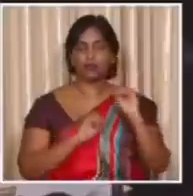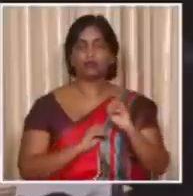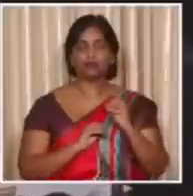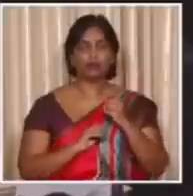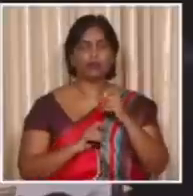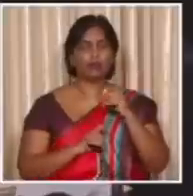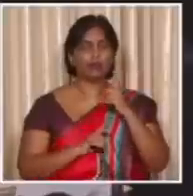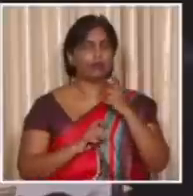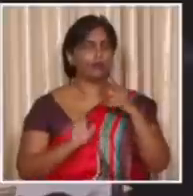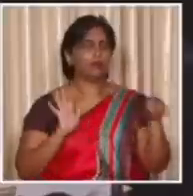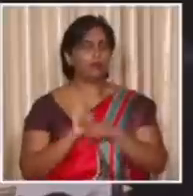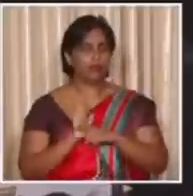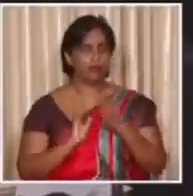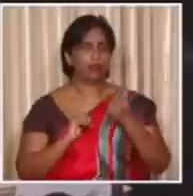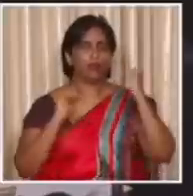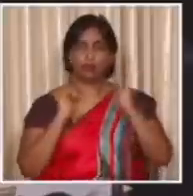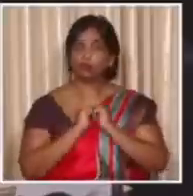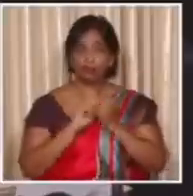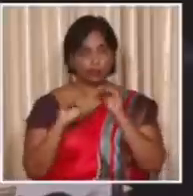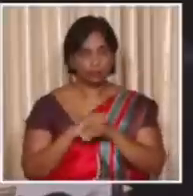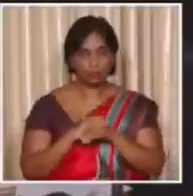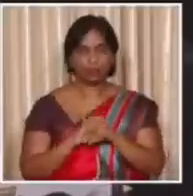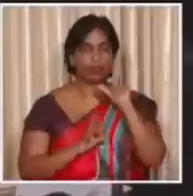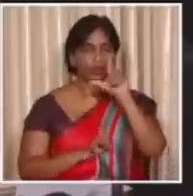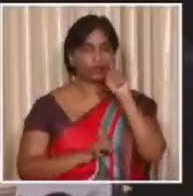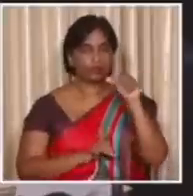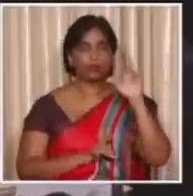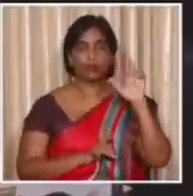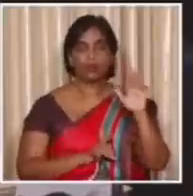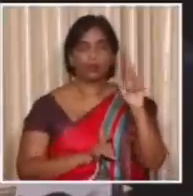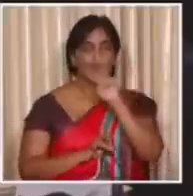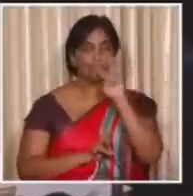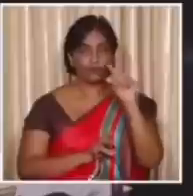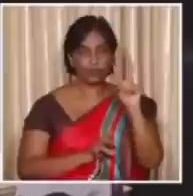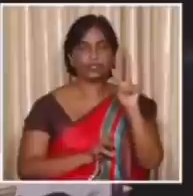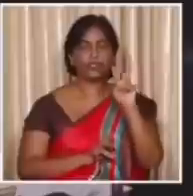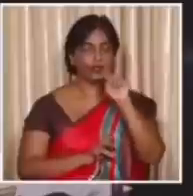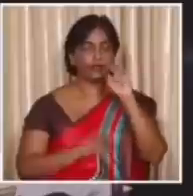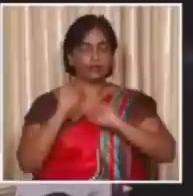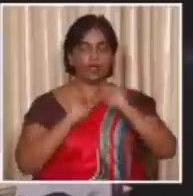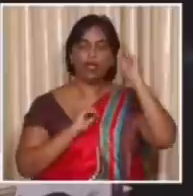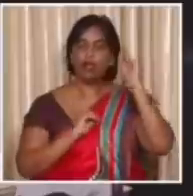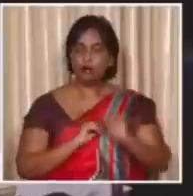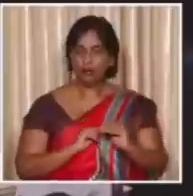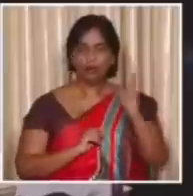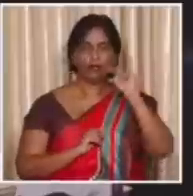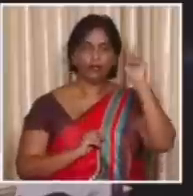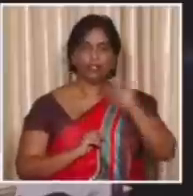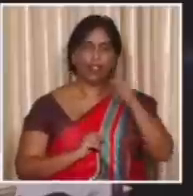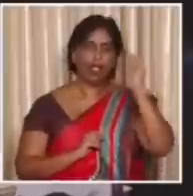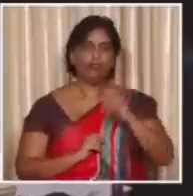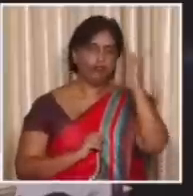වැටුපක්. ඔව් රැකියාවල නිරත වෙයිද? 7.9කට ලැබෙන 22කට 120ට වඩා අඩු වැටුපක්. රුපියල් 28ට වඩා අඩු